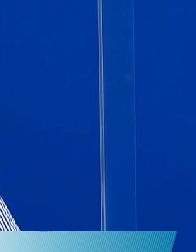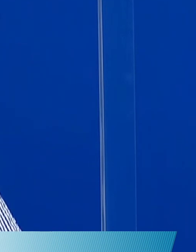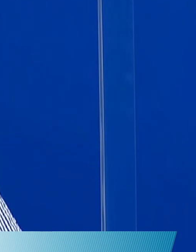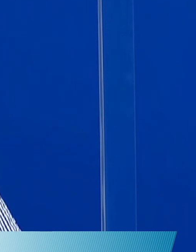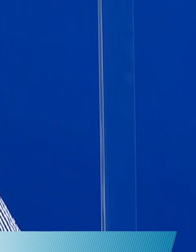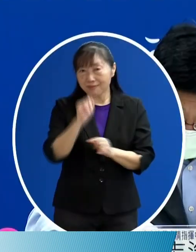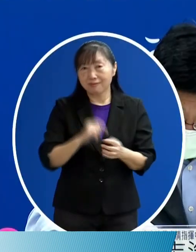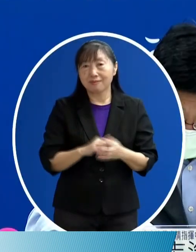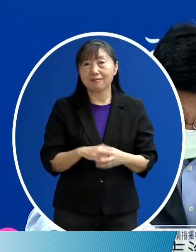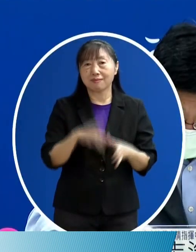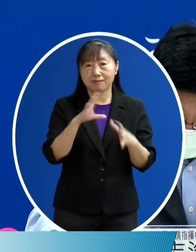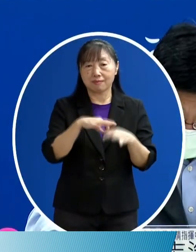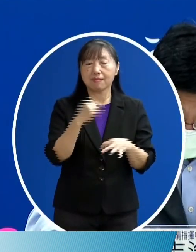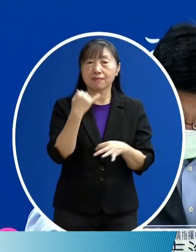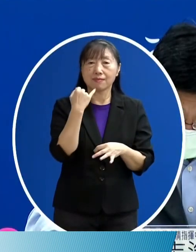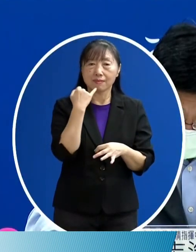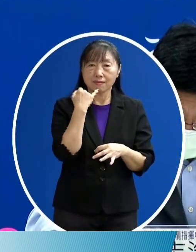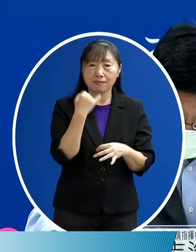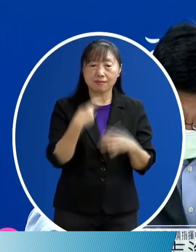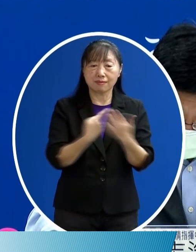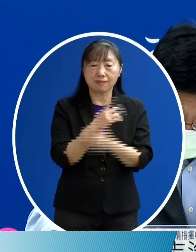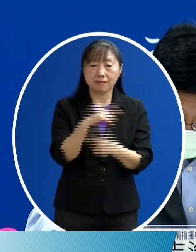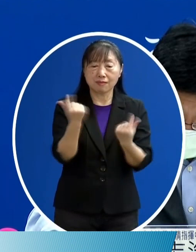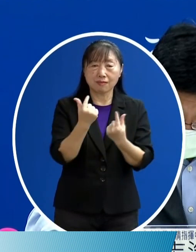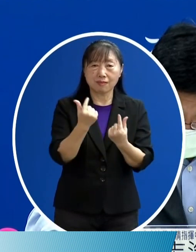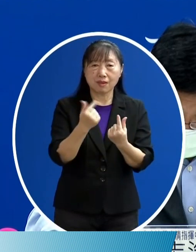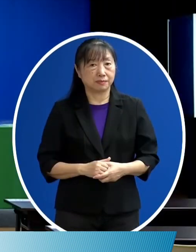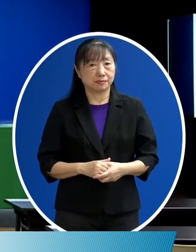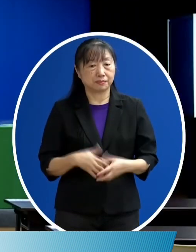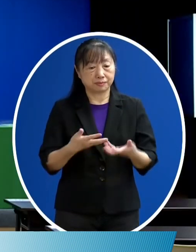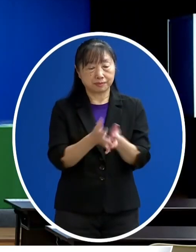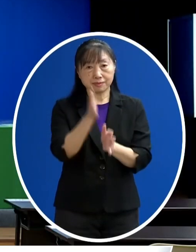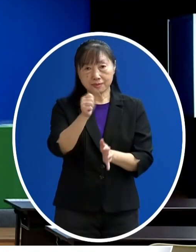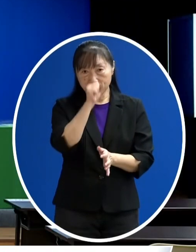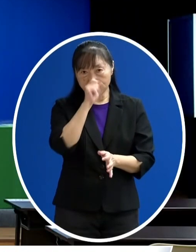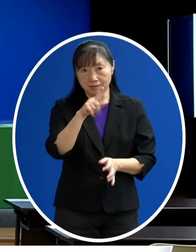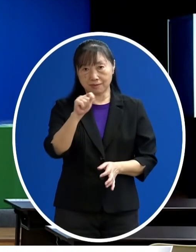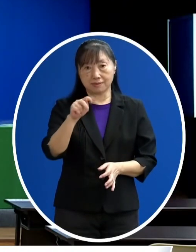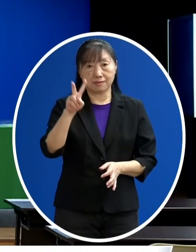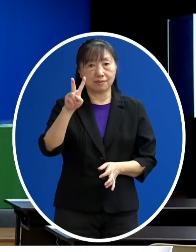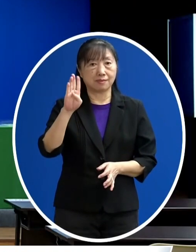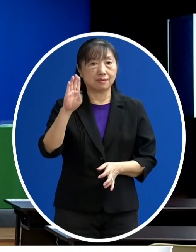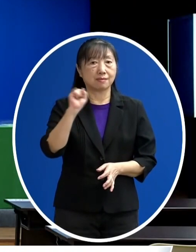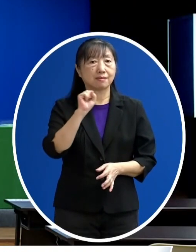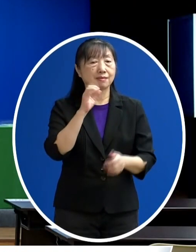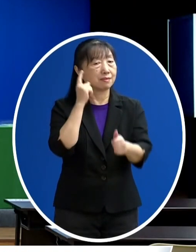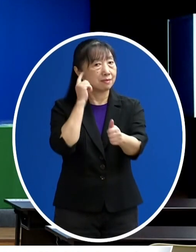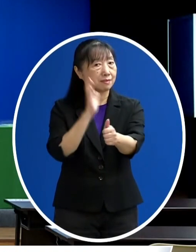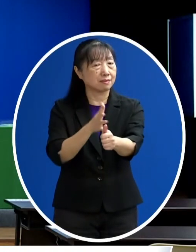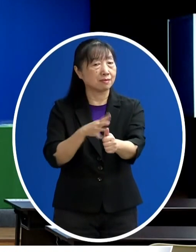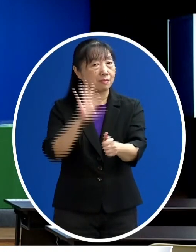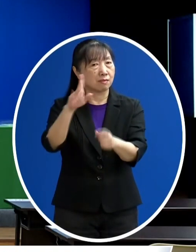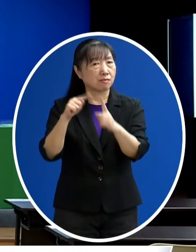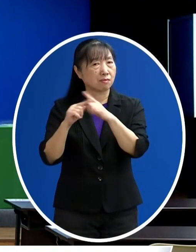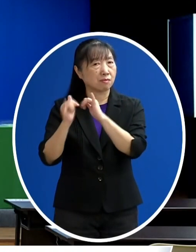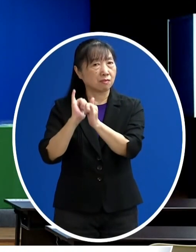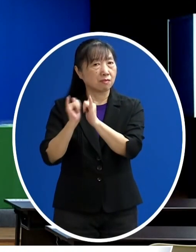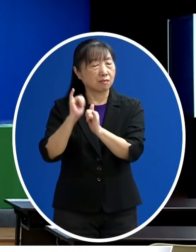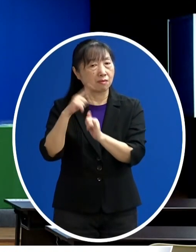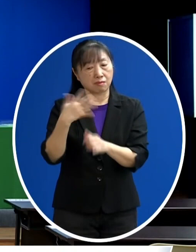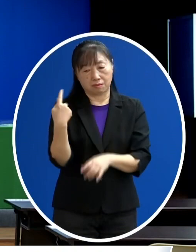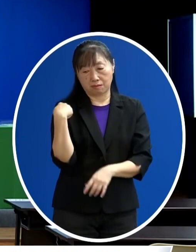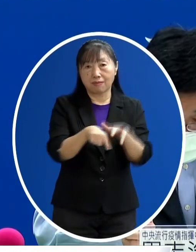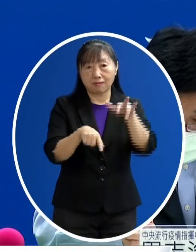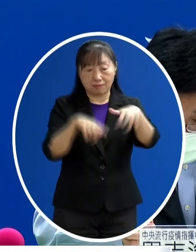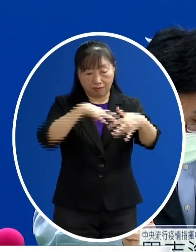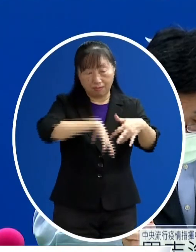有相差1个，目前认定是一个同源的病毒。 罗毅均表示，指挥中心也有调阅陶琴女员工登机消毒